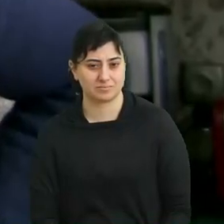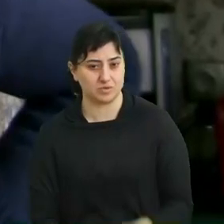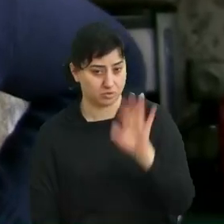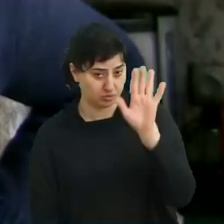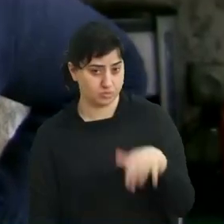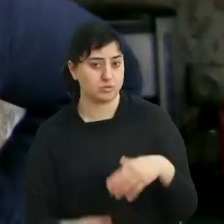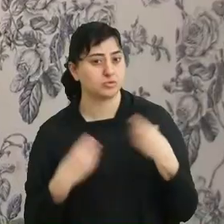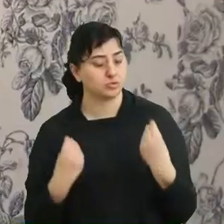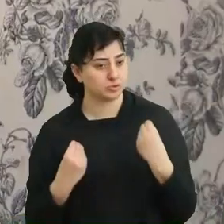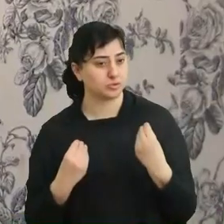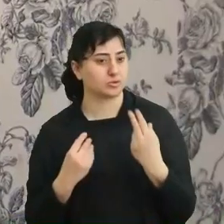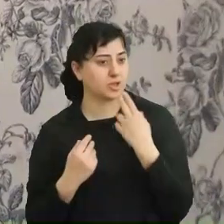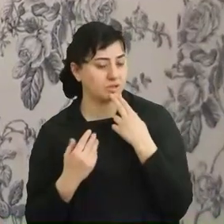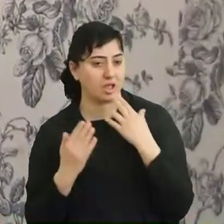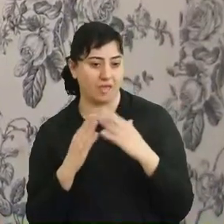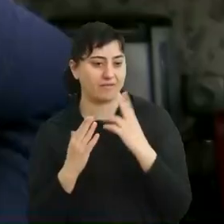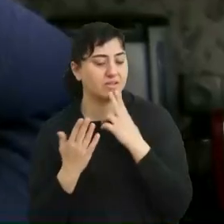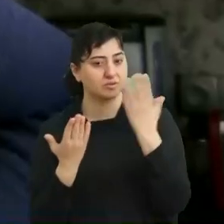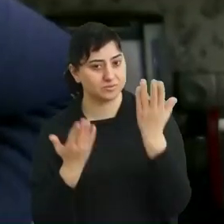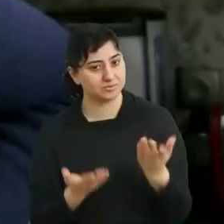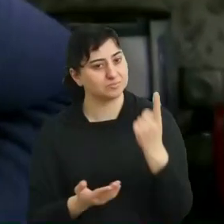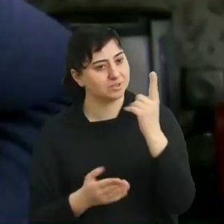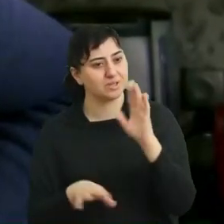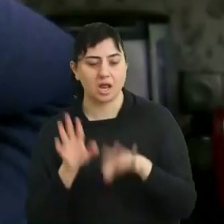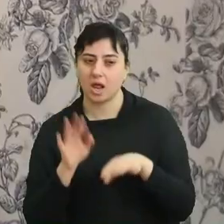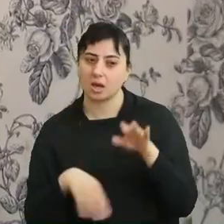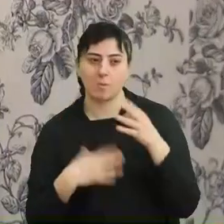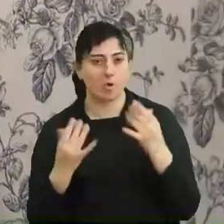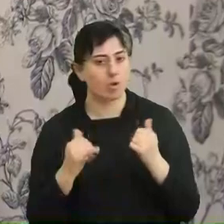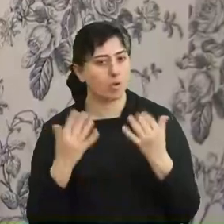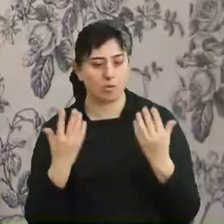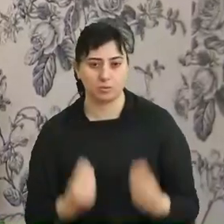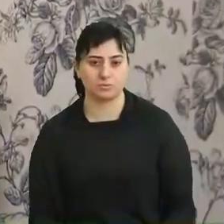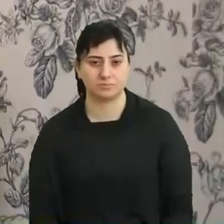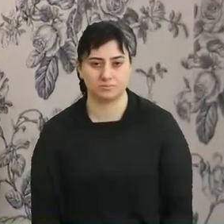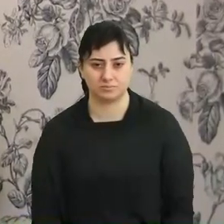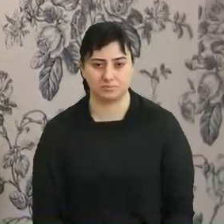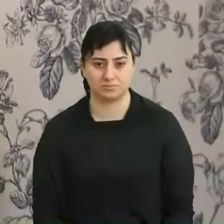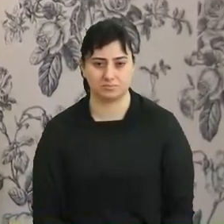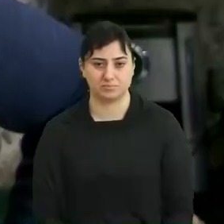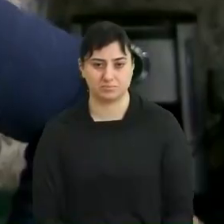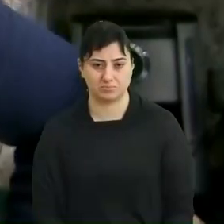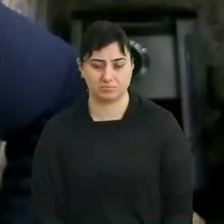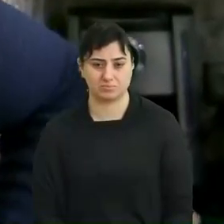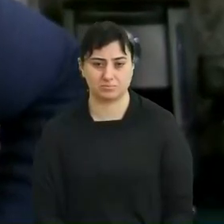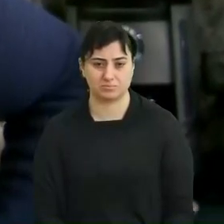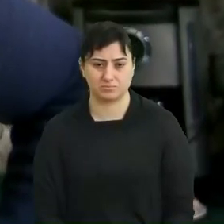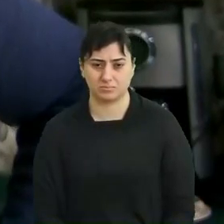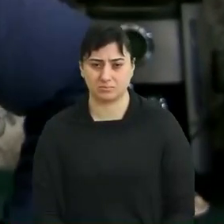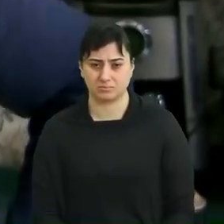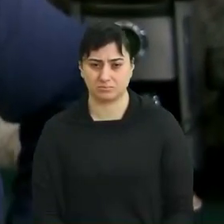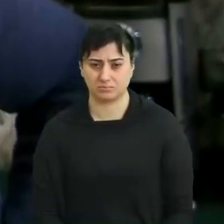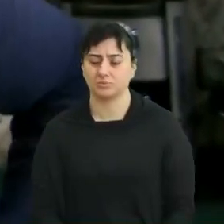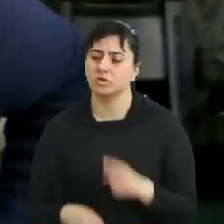en domesinden daha domes bir ev kadınısın. Sen de pekala bir reklam filminde oynayabilirsin Meryem.